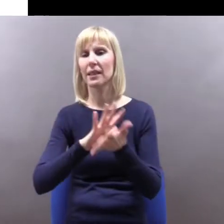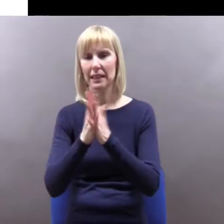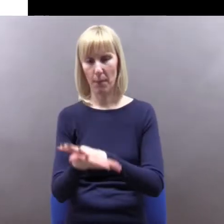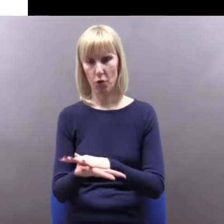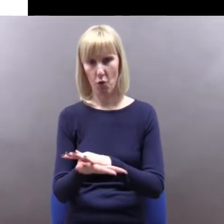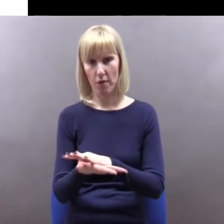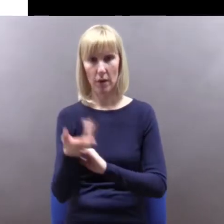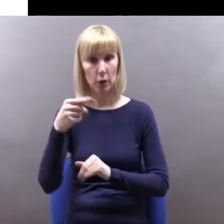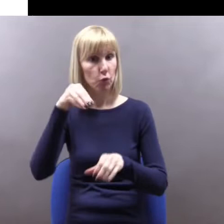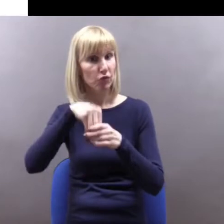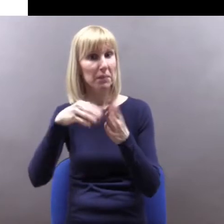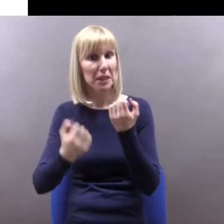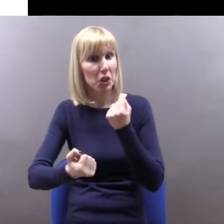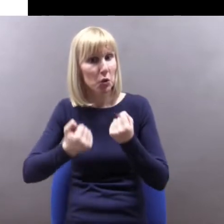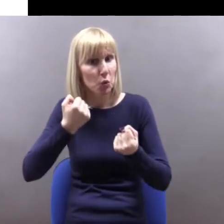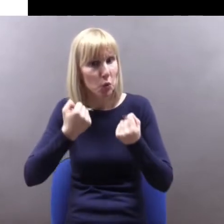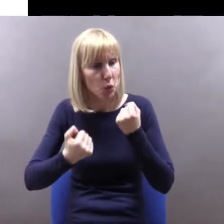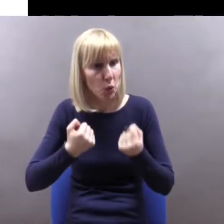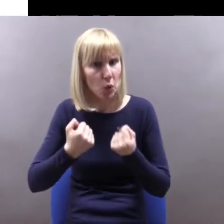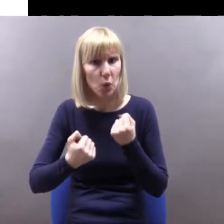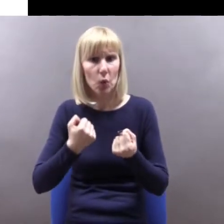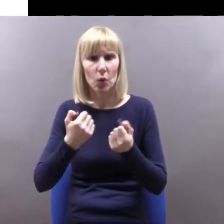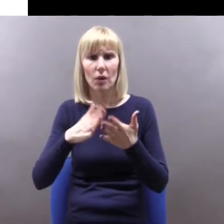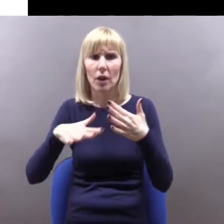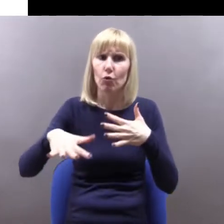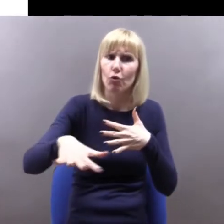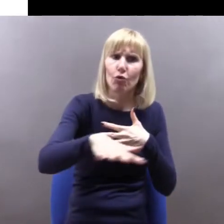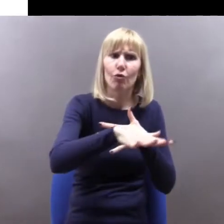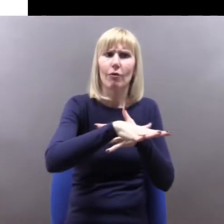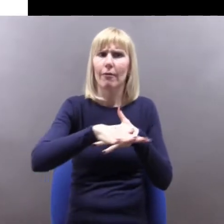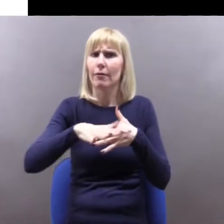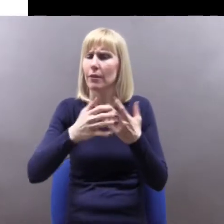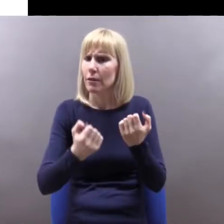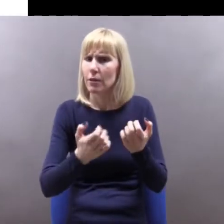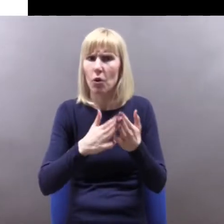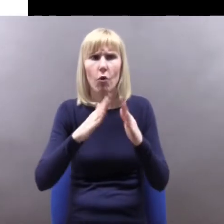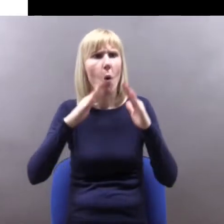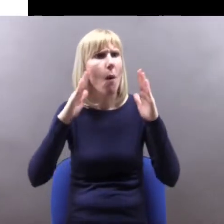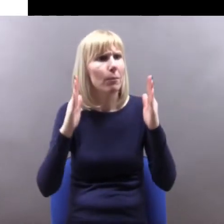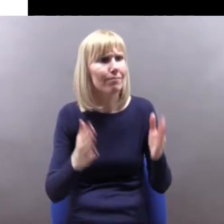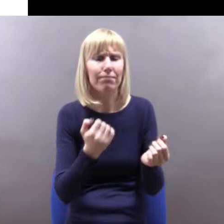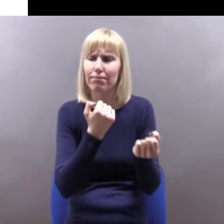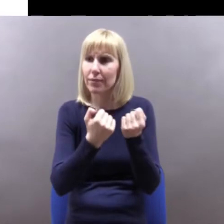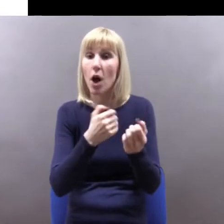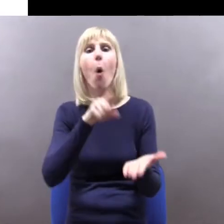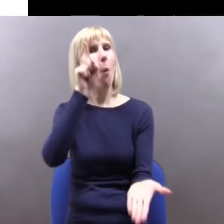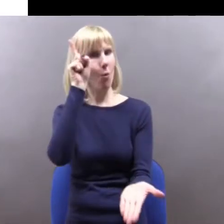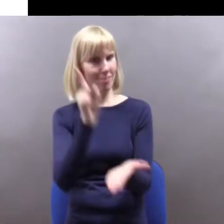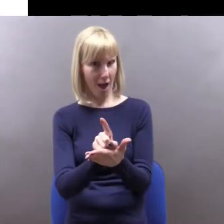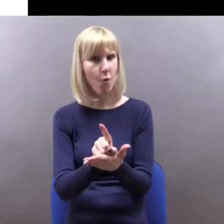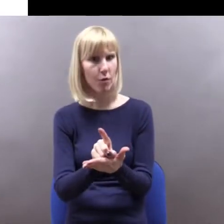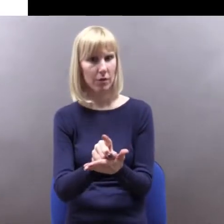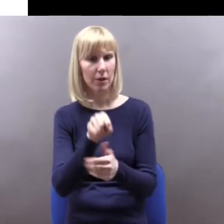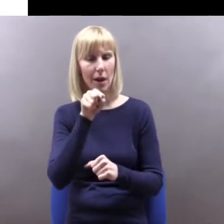się w jakimś zakresie, w pewien sposób dostosować tą przestrzeń do potrzeb osób